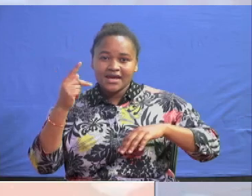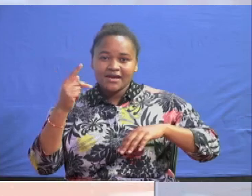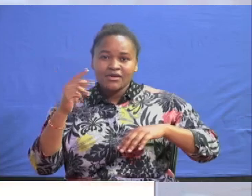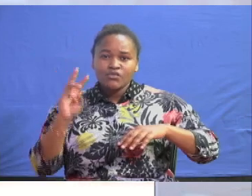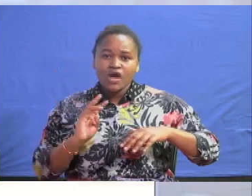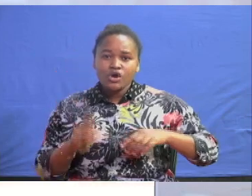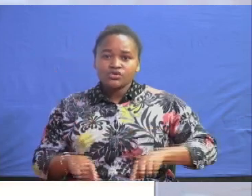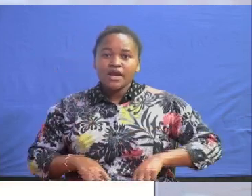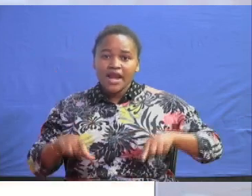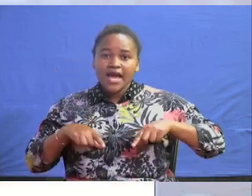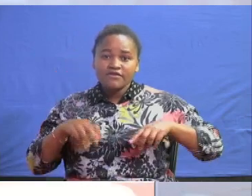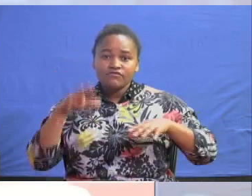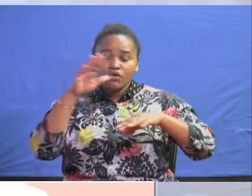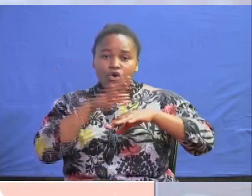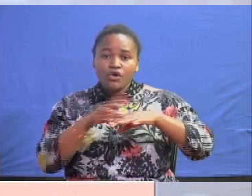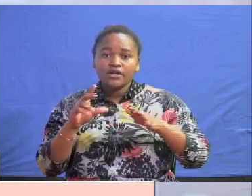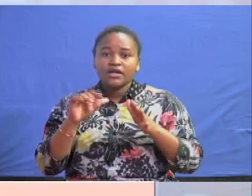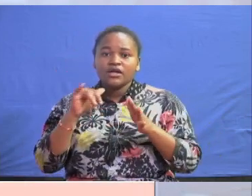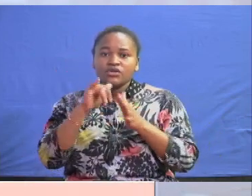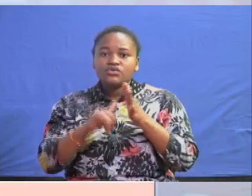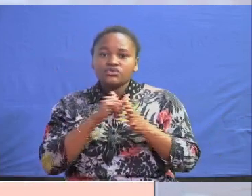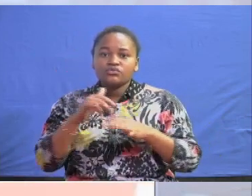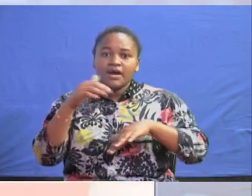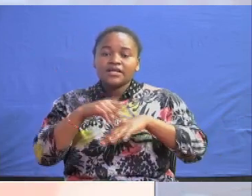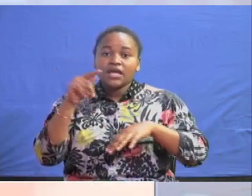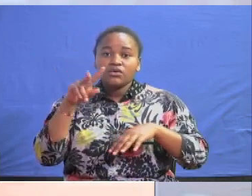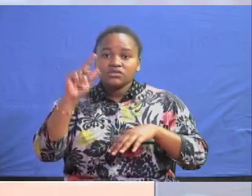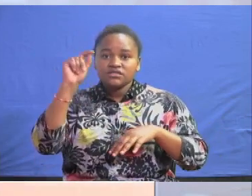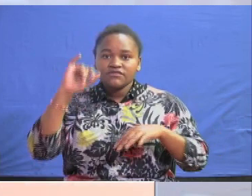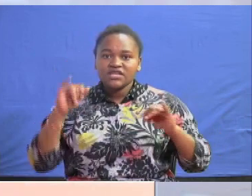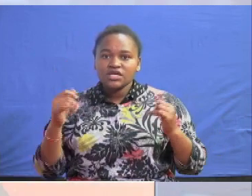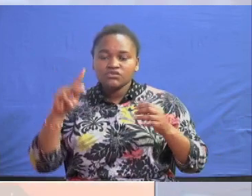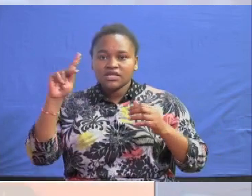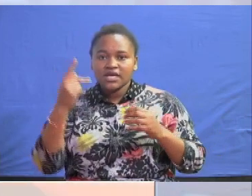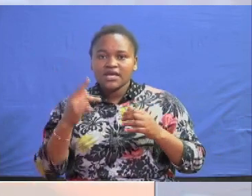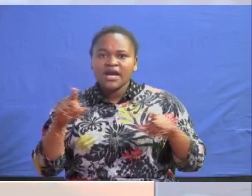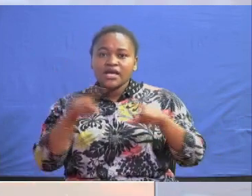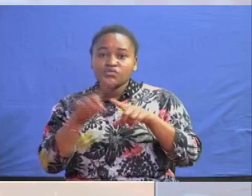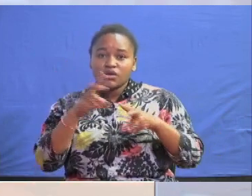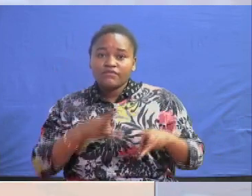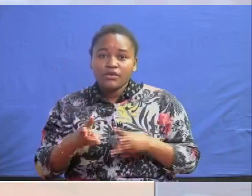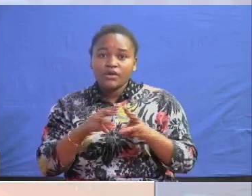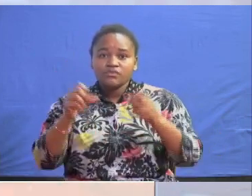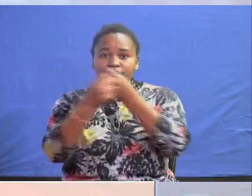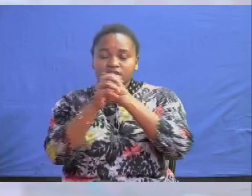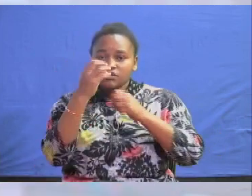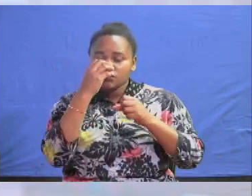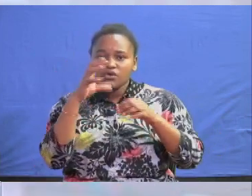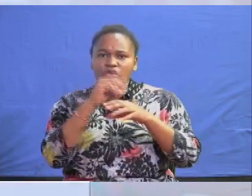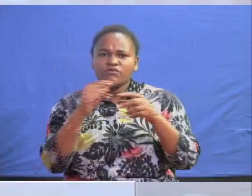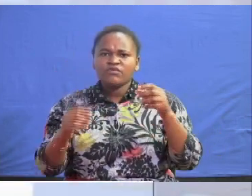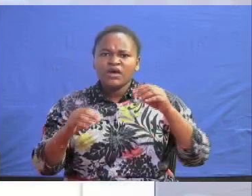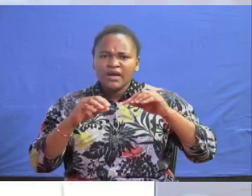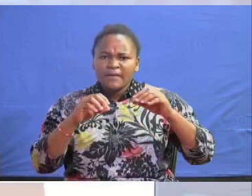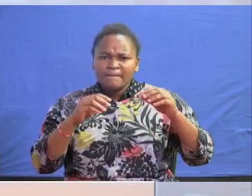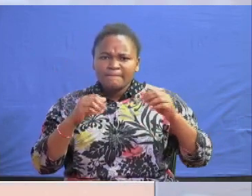kupitia tovuti yetu ya YouTube @KUTV News Kenya. Kama njia mojawapo ya Rais William Ruto ya kukabiliana na